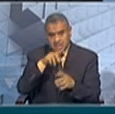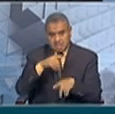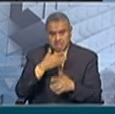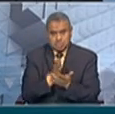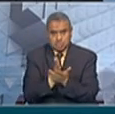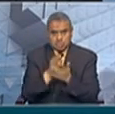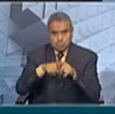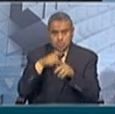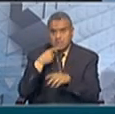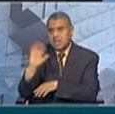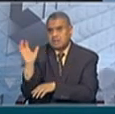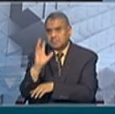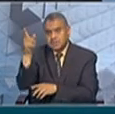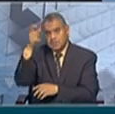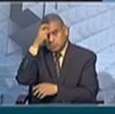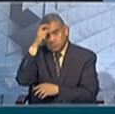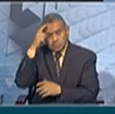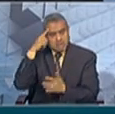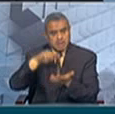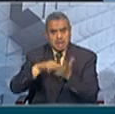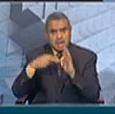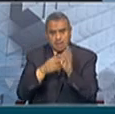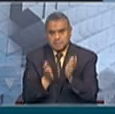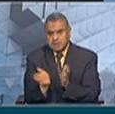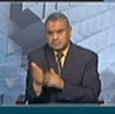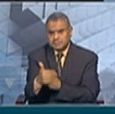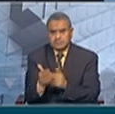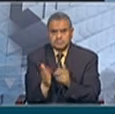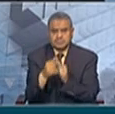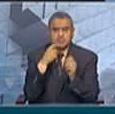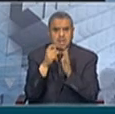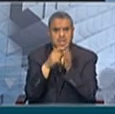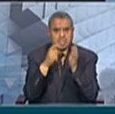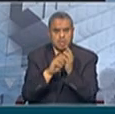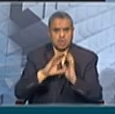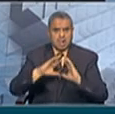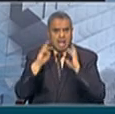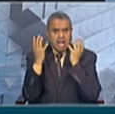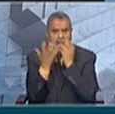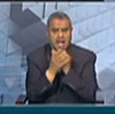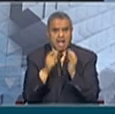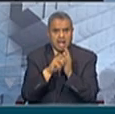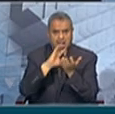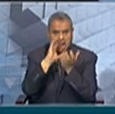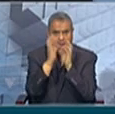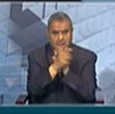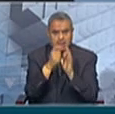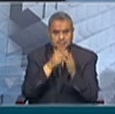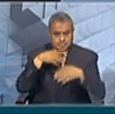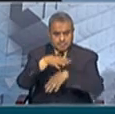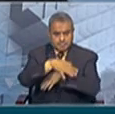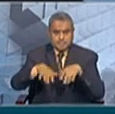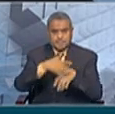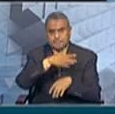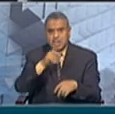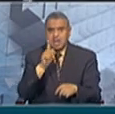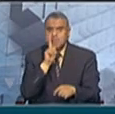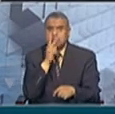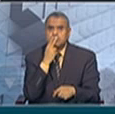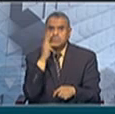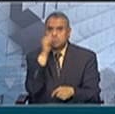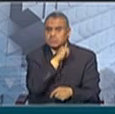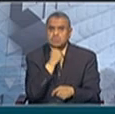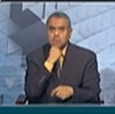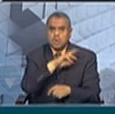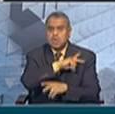تركيا تقوض مبادئ القانون الدولي وتهدد أمن واستقرار المنطقة الحدودية في شرق المتوسط وكل الدول الأعضاء